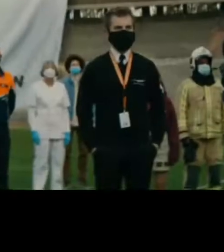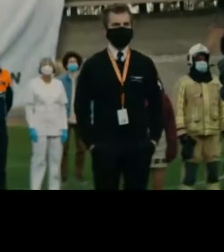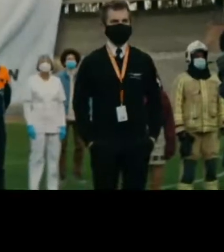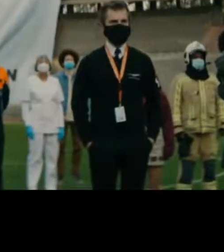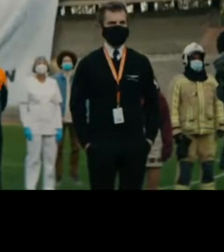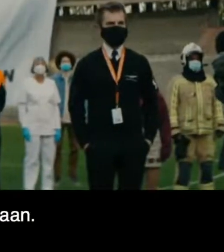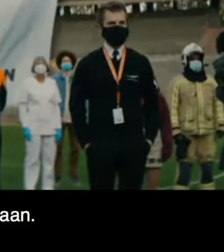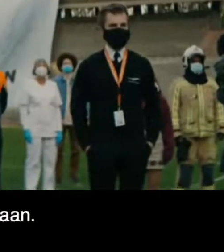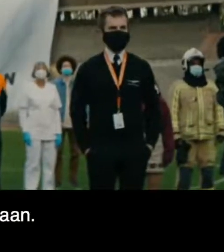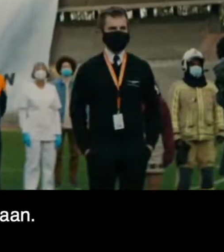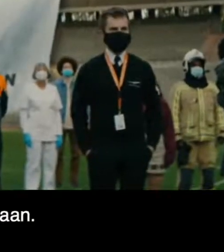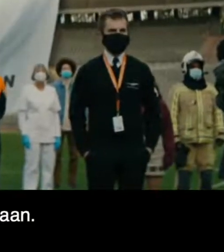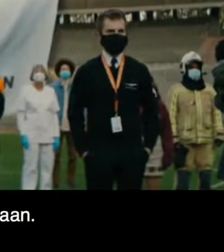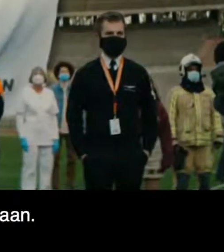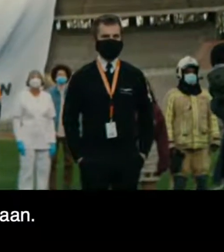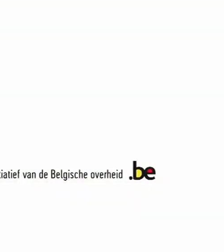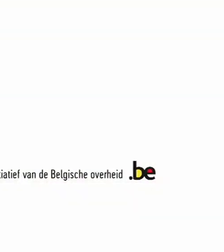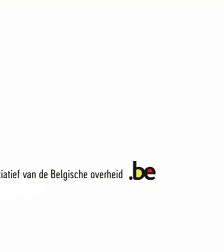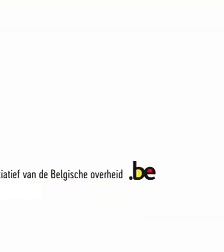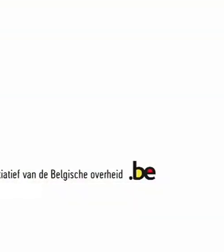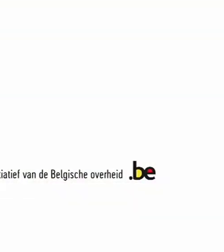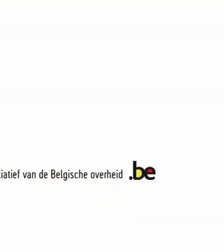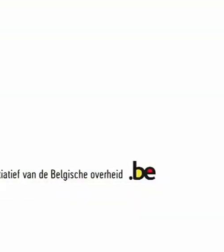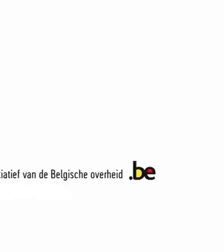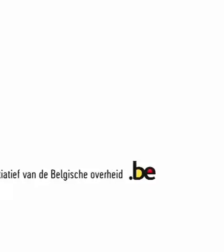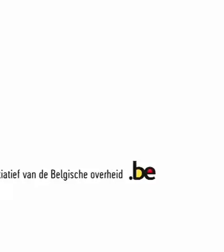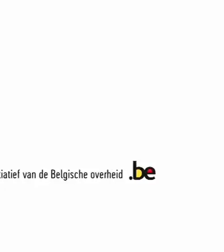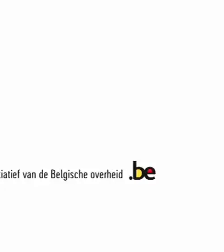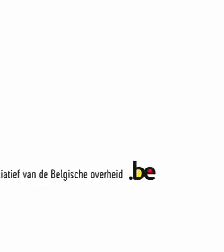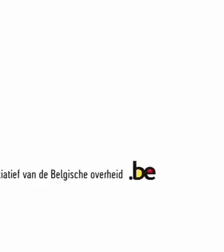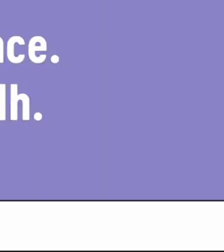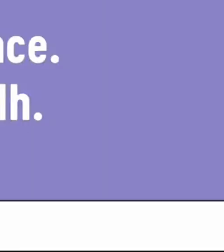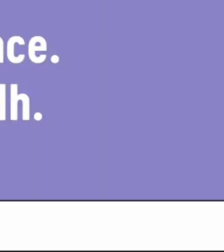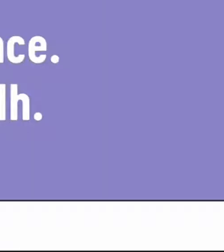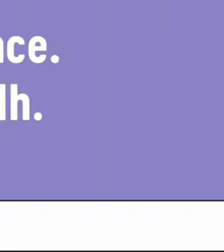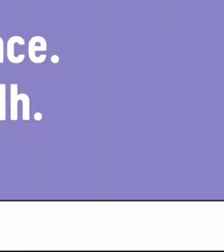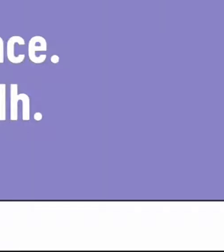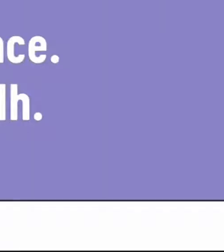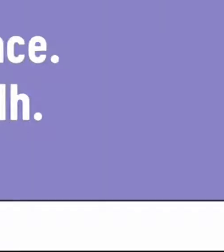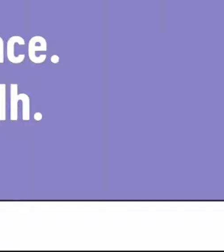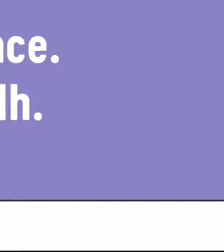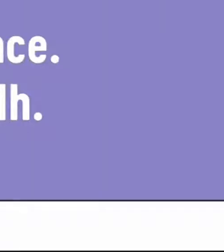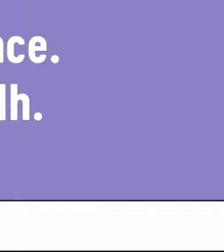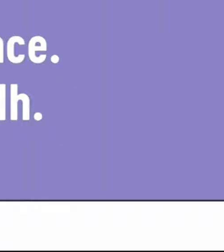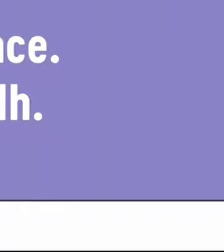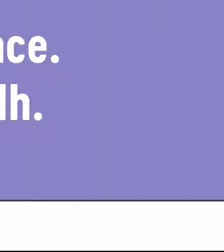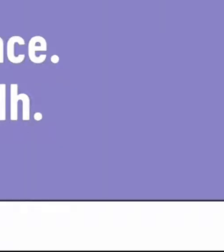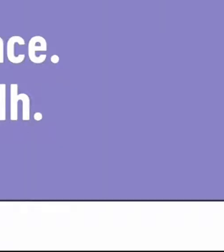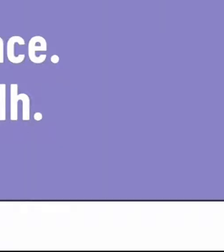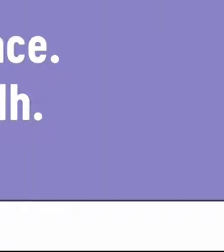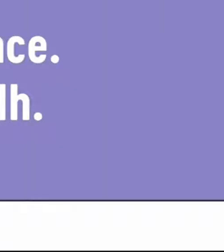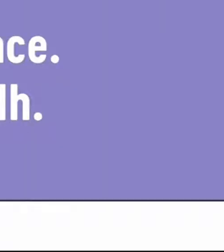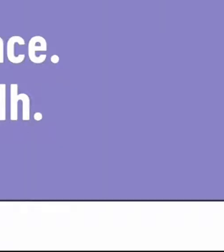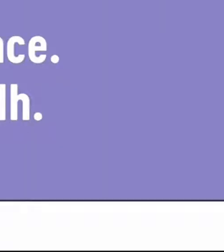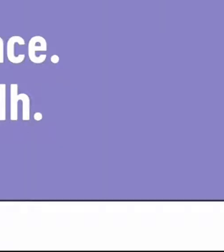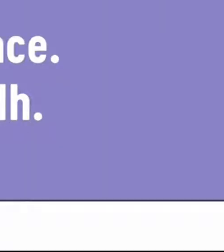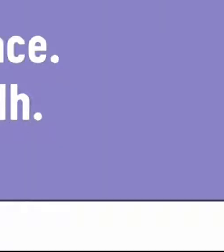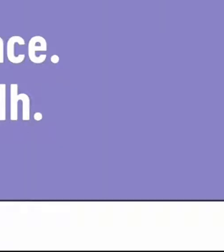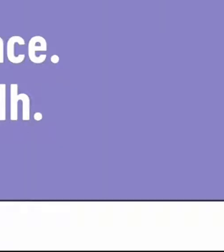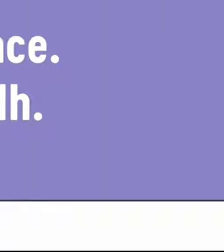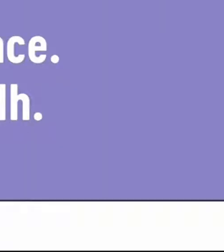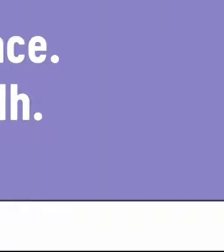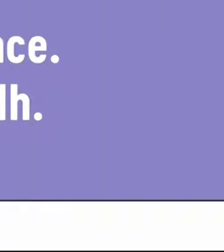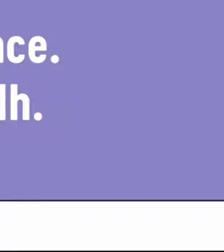miljoen. Allemaal samen kunnen we het coronavirus verslaan. Le point presse sur le coronavirus débutera